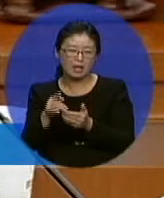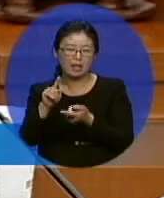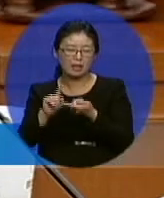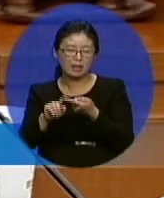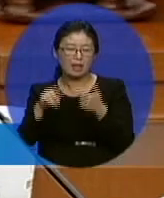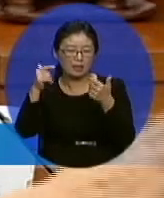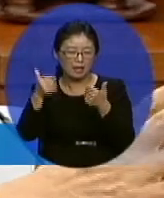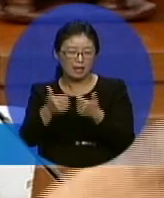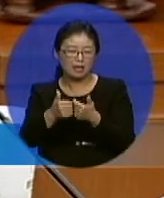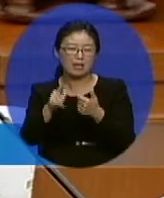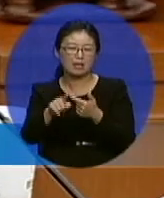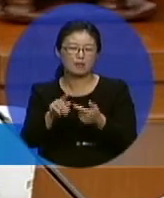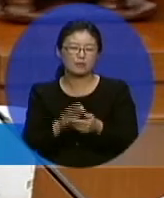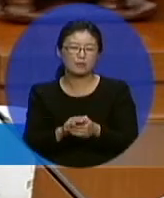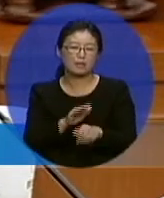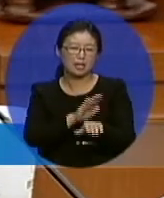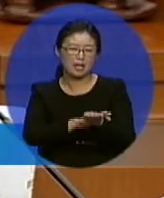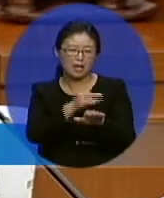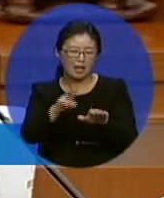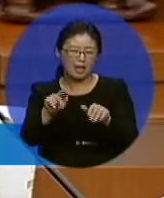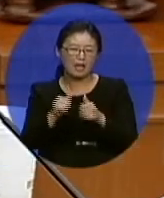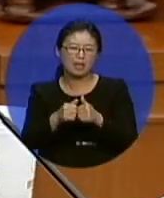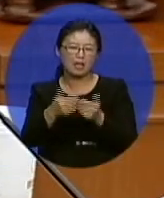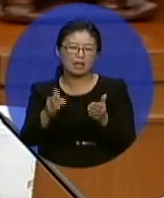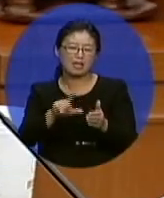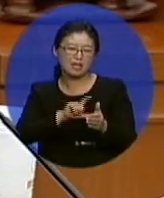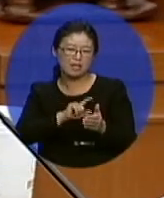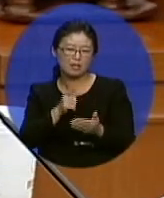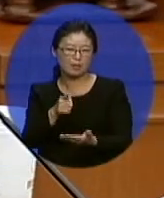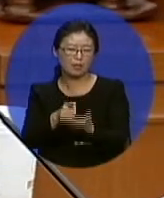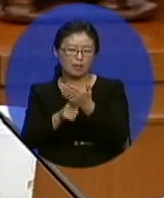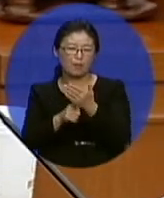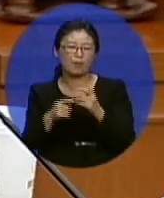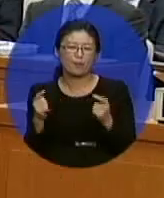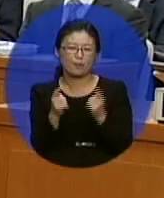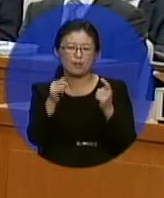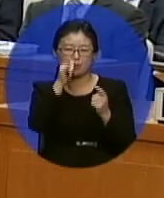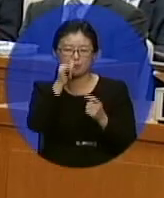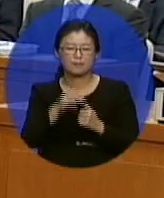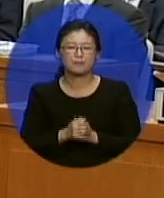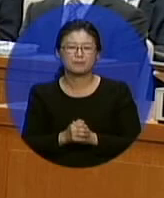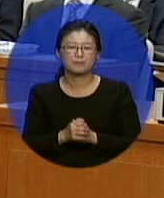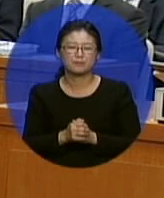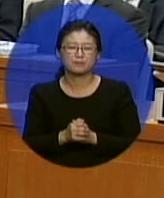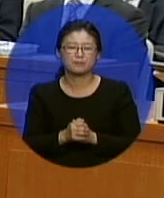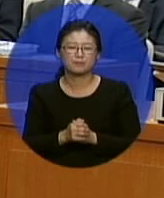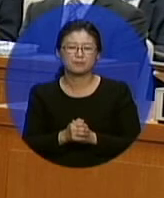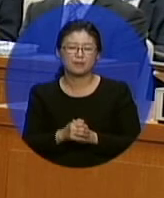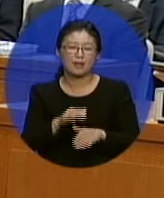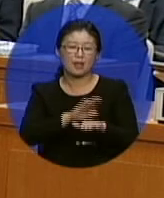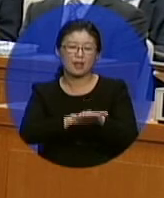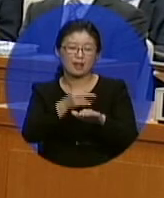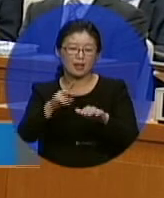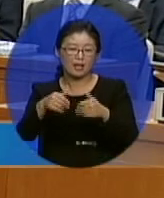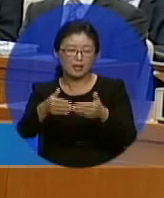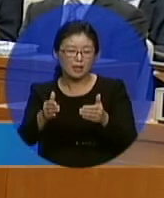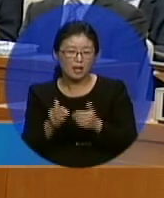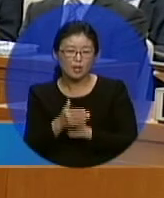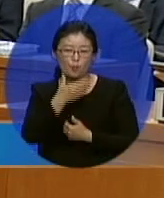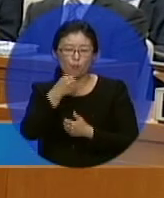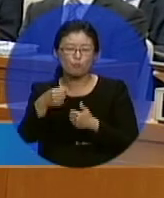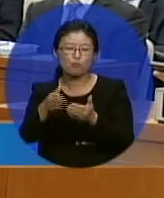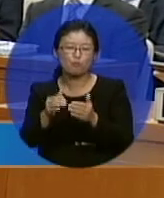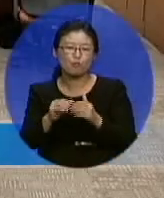야당 의원들의 발언과 실명을 거론한 것으로 드러나 논란이 일었습니다. 야당은 피감기관인 복지부가